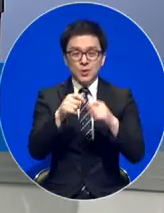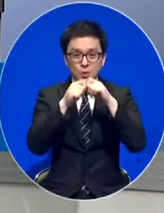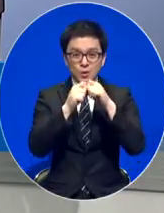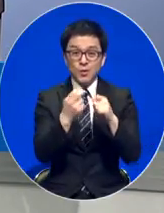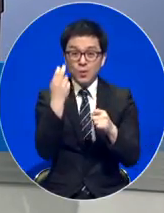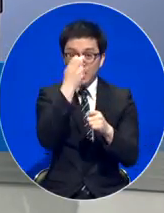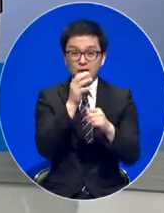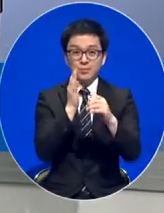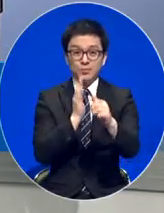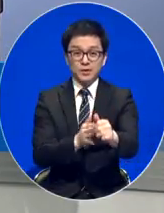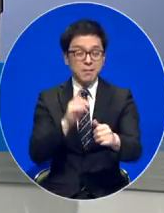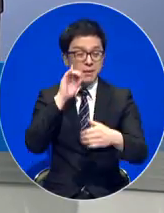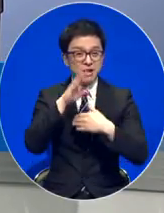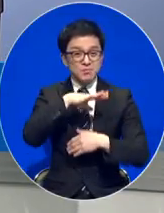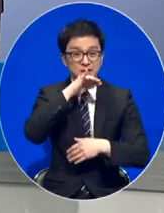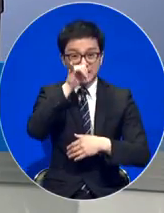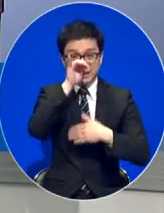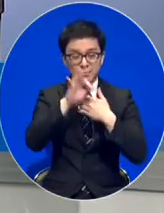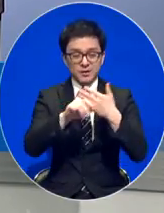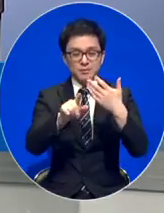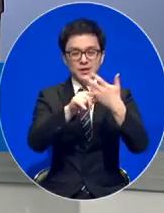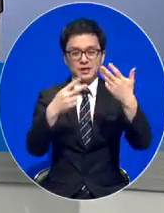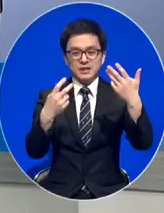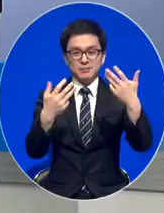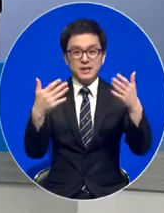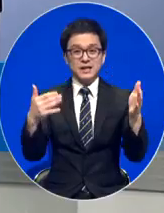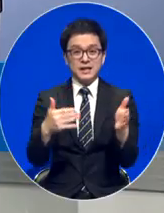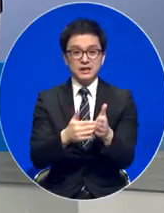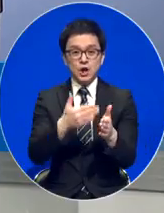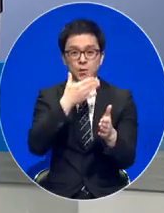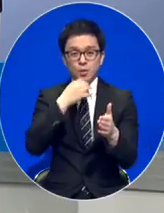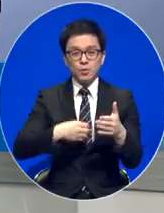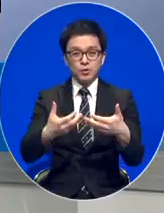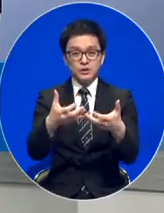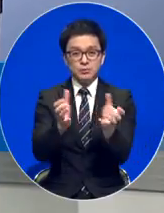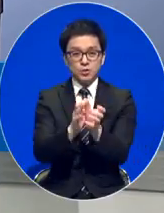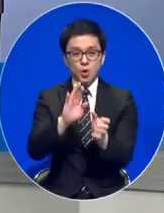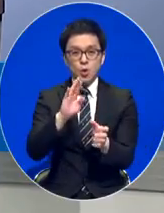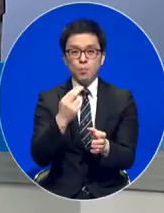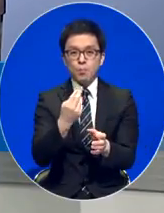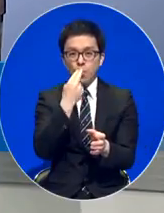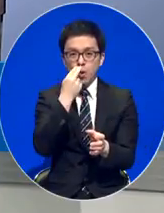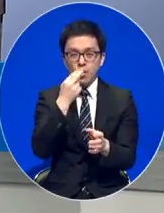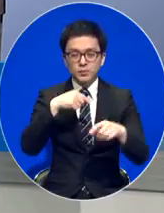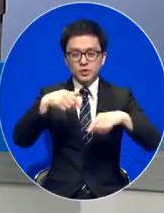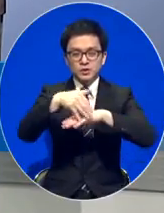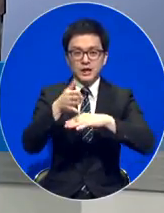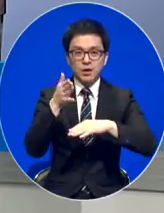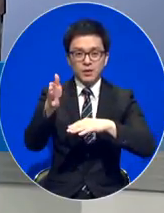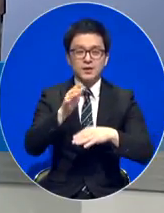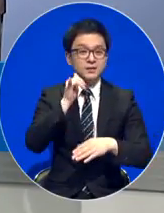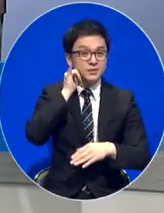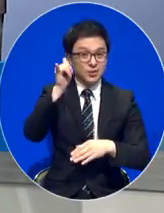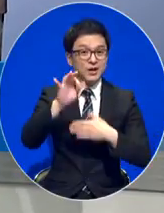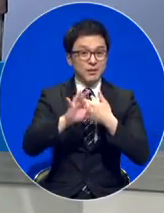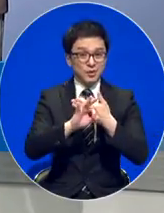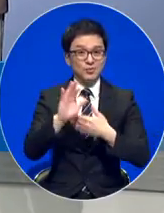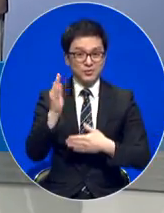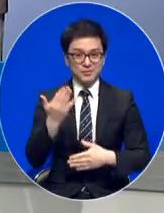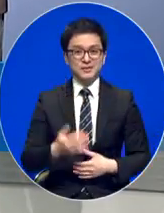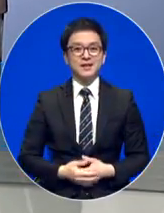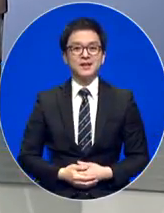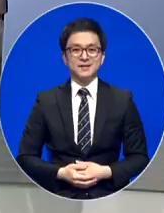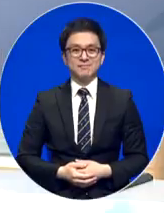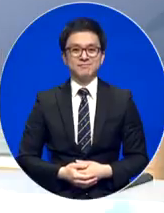확인해 보시고요. 만약에 의견 제시 사항이 있다면 8월 28일까지 보건복지부 보험정책과로 제출하시면 됩니다.